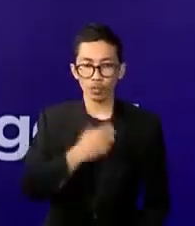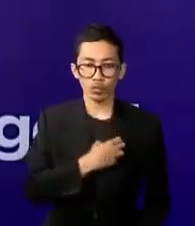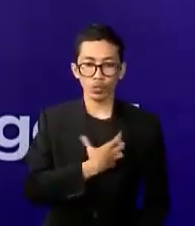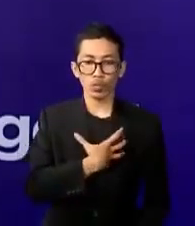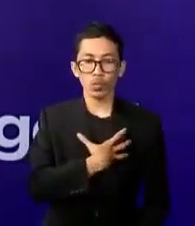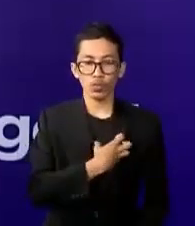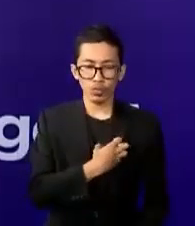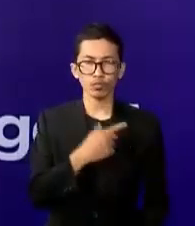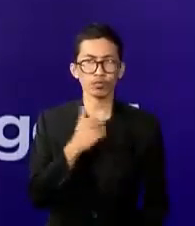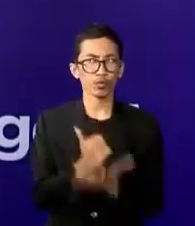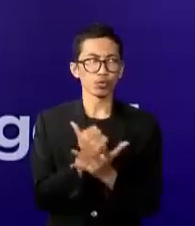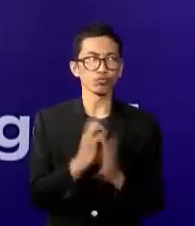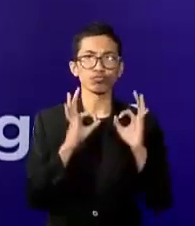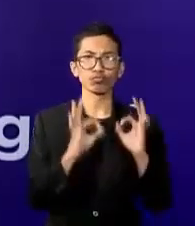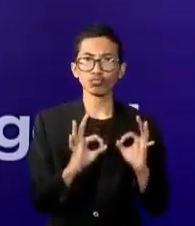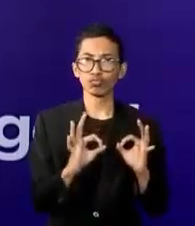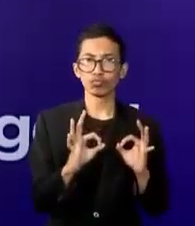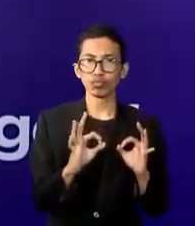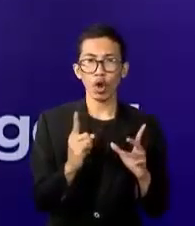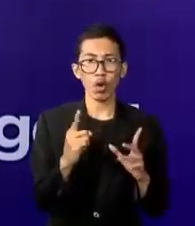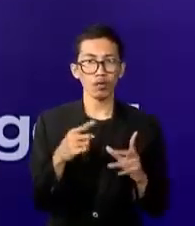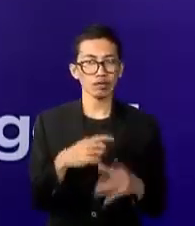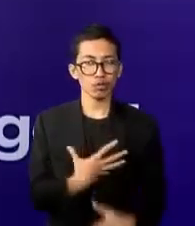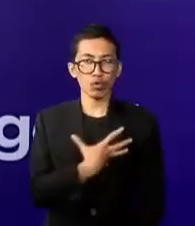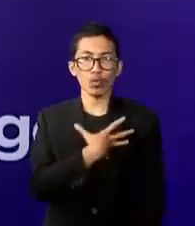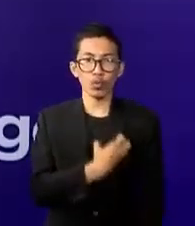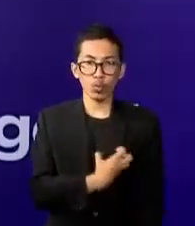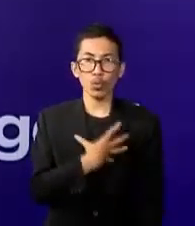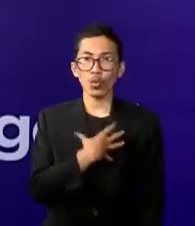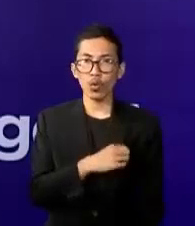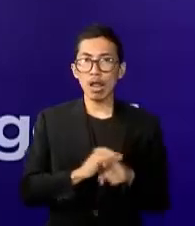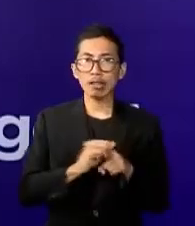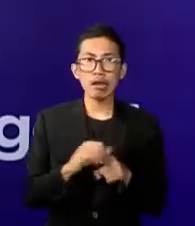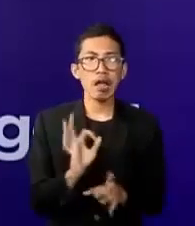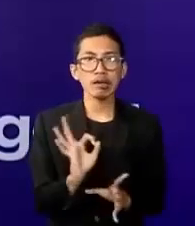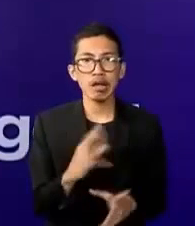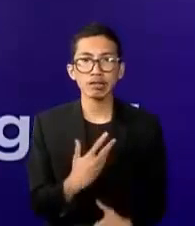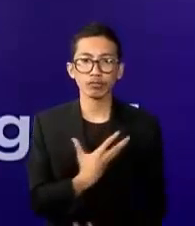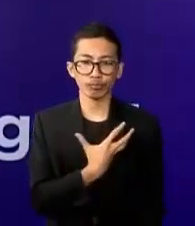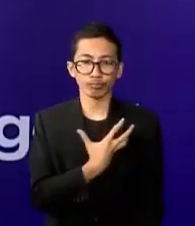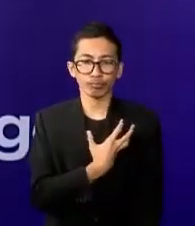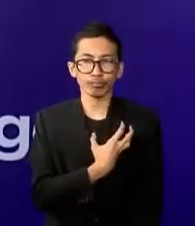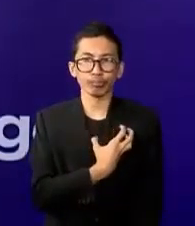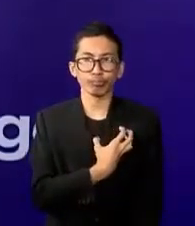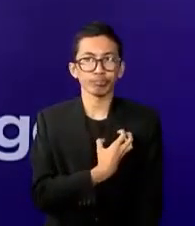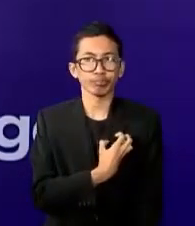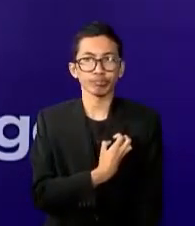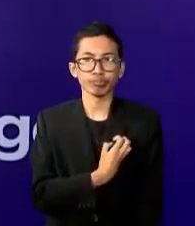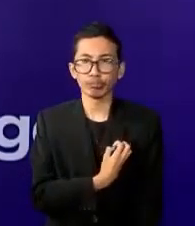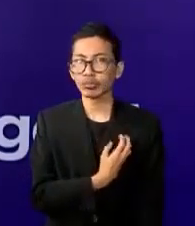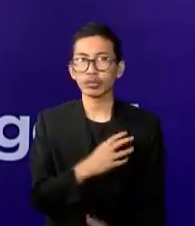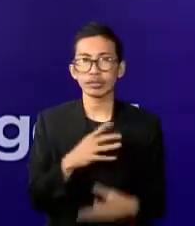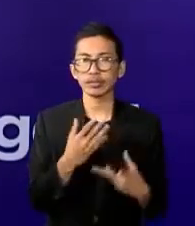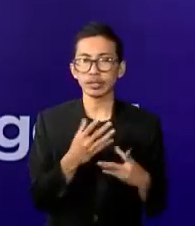dampak setelah covid-nya setelah covid jadi cepat lelah dan lain-lain itu karena paruhnya sudah kadung tidak mengembang dengan baik gitu jadi